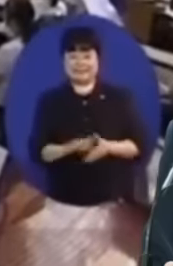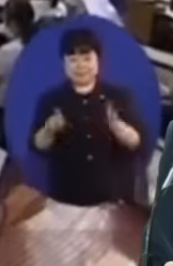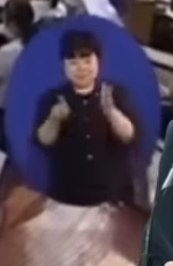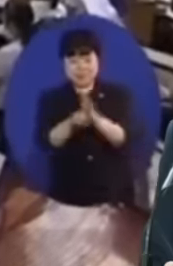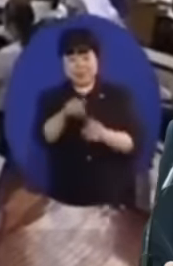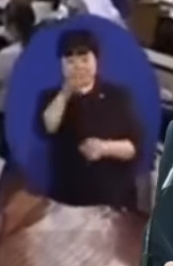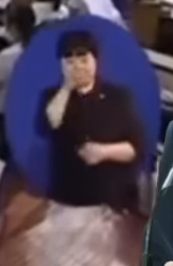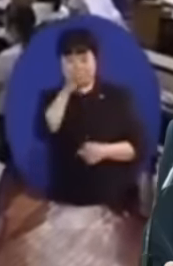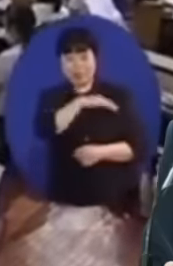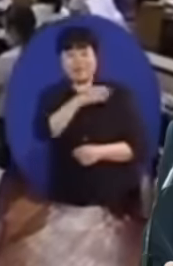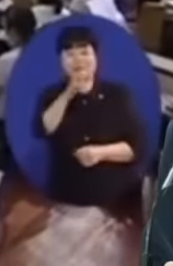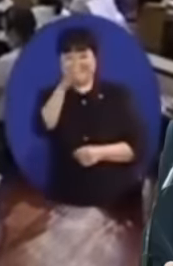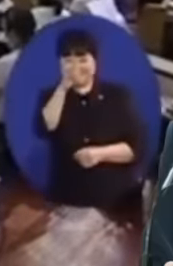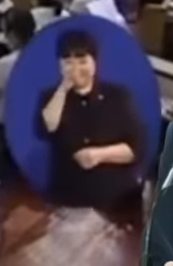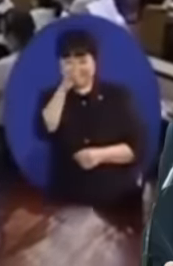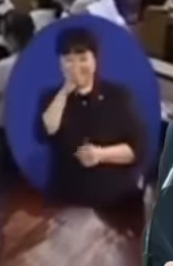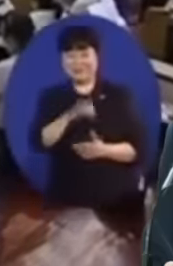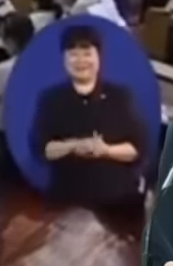믿음이 있고 능력이 있고